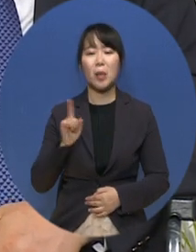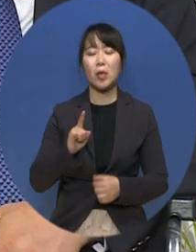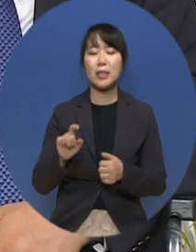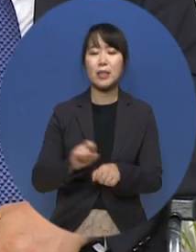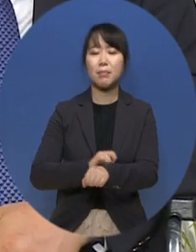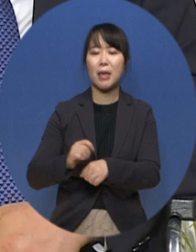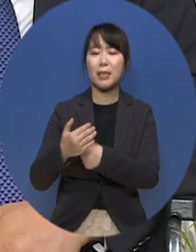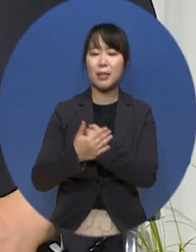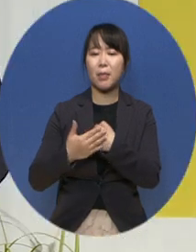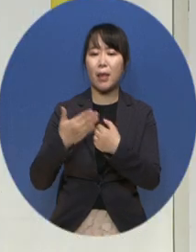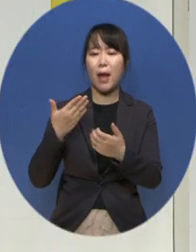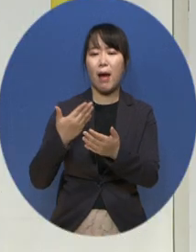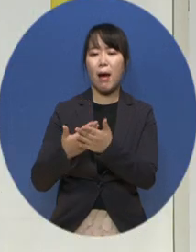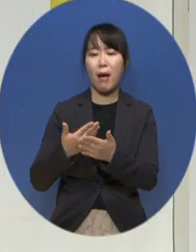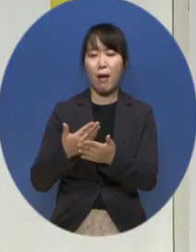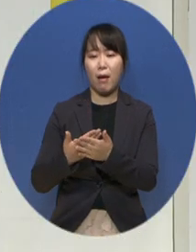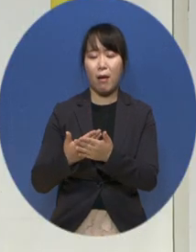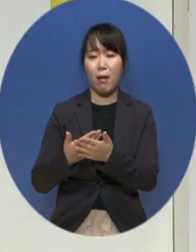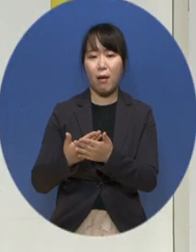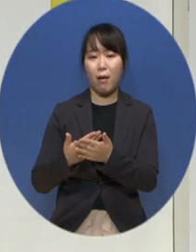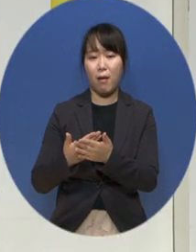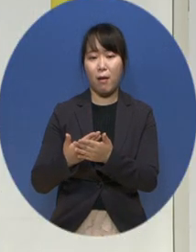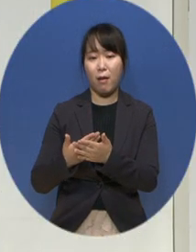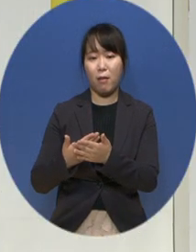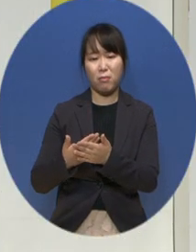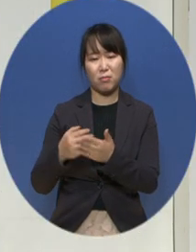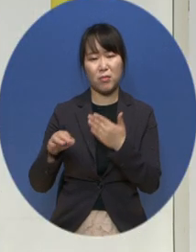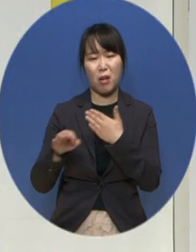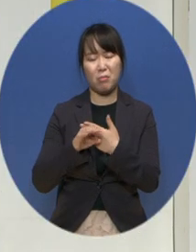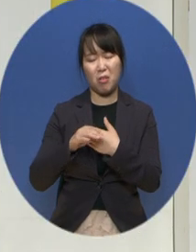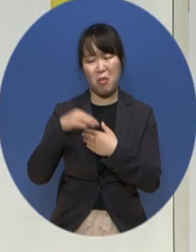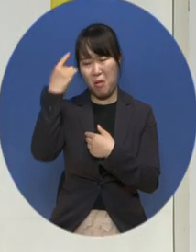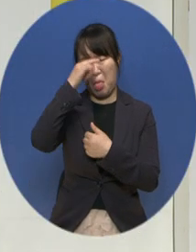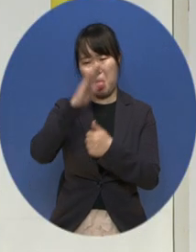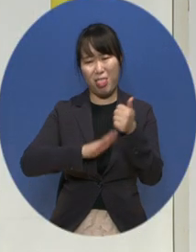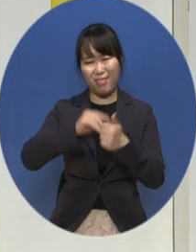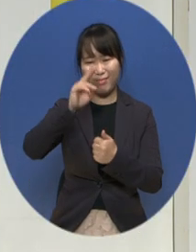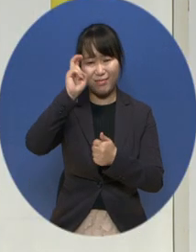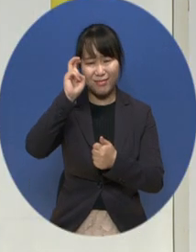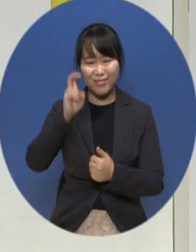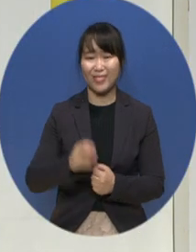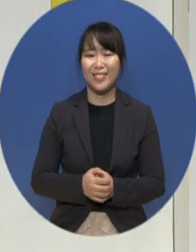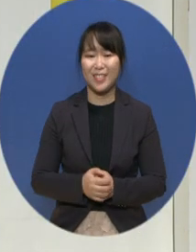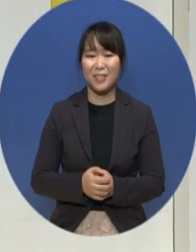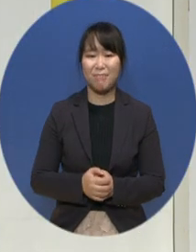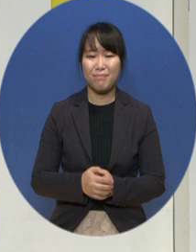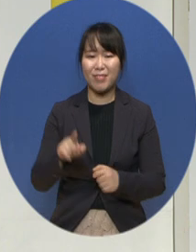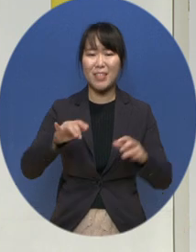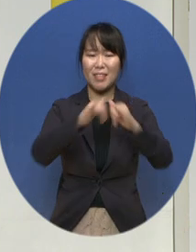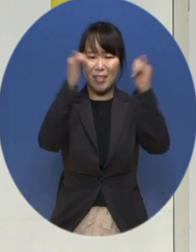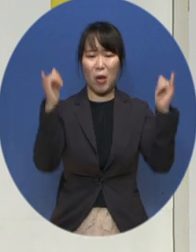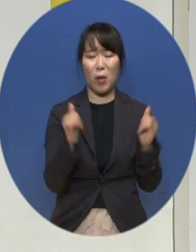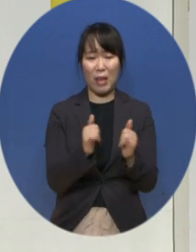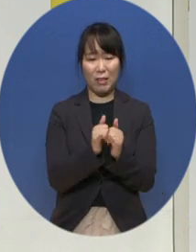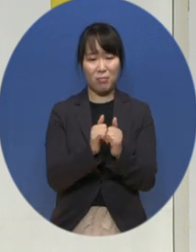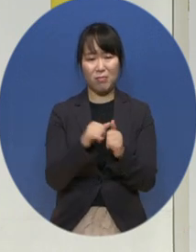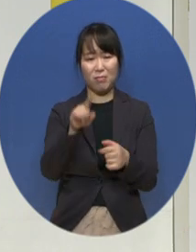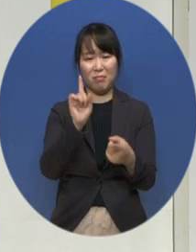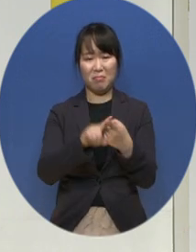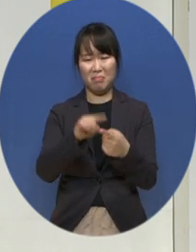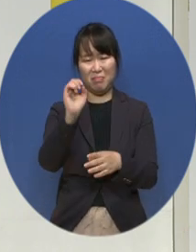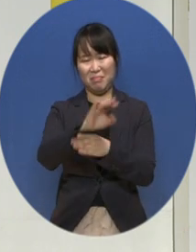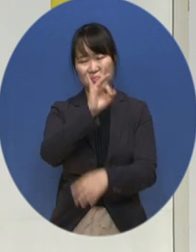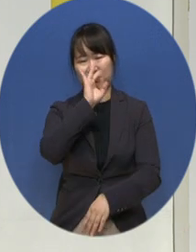특별한 서비스를 남들이 바뀌었다 이러면 오히려 남신 다 했 거에요 아 내 그 그 사회도 이미 에루 는